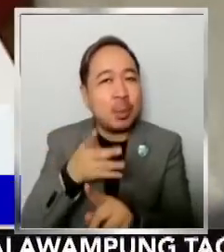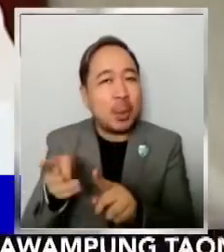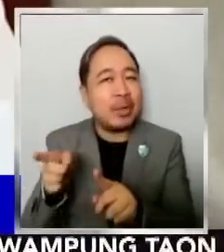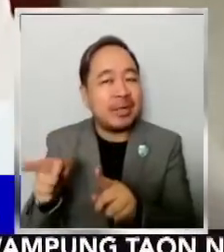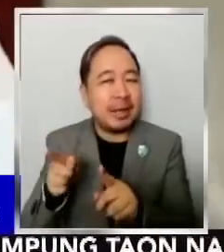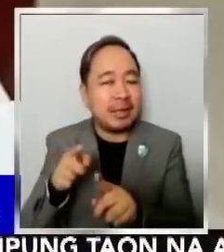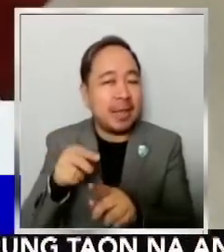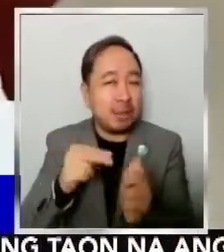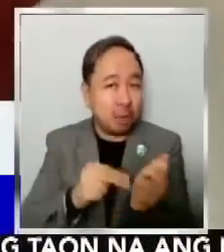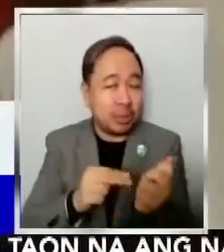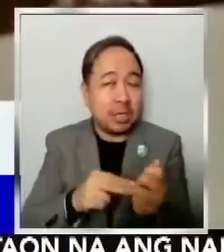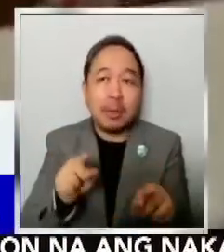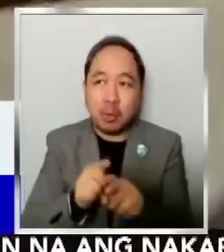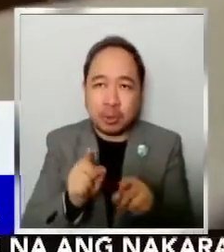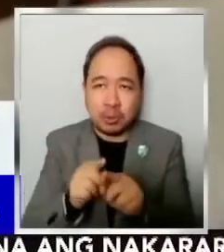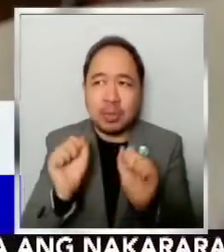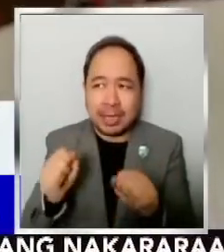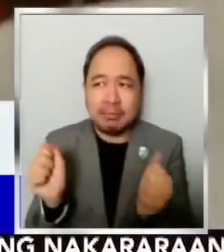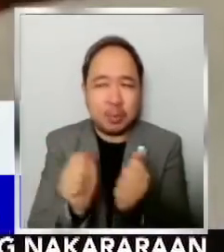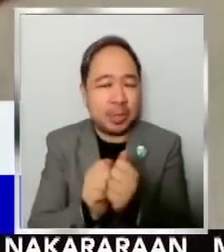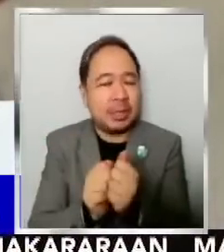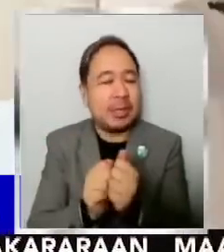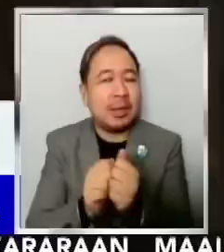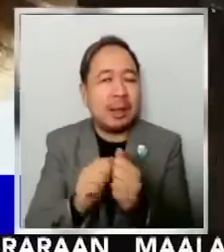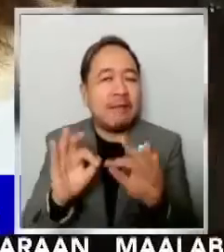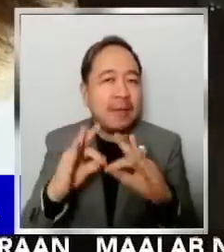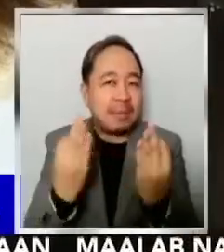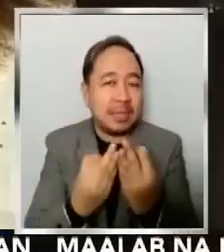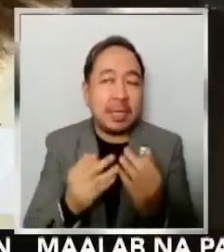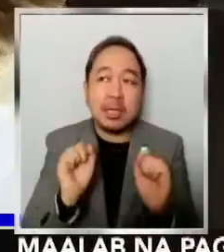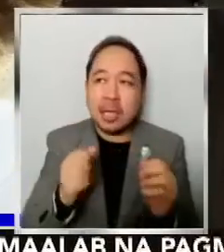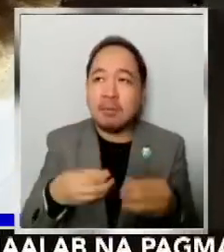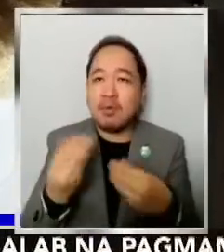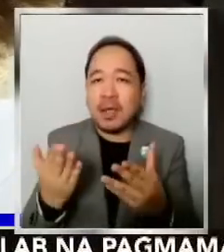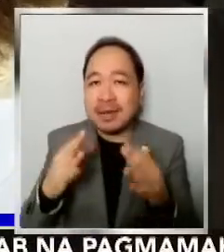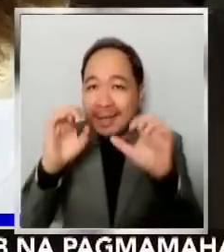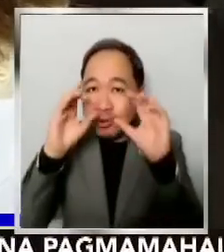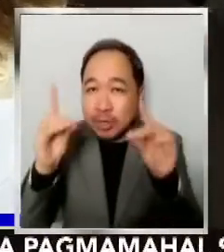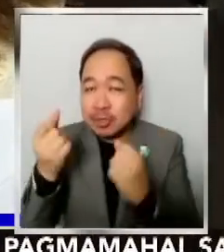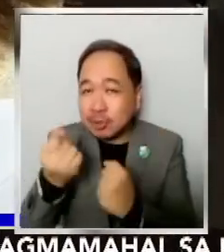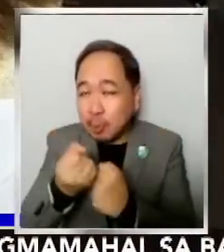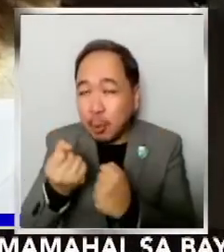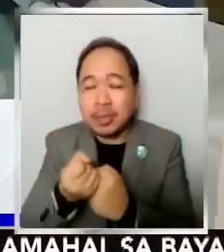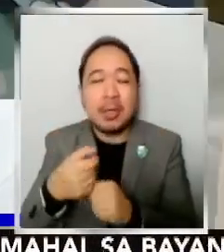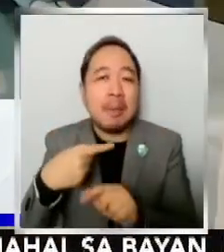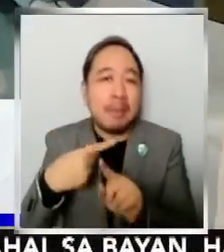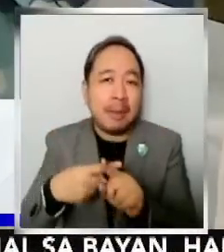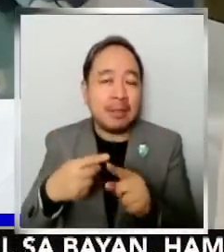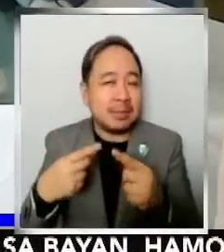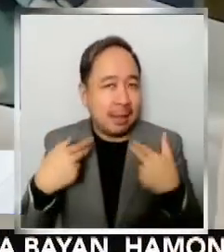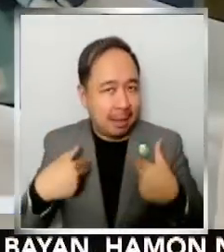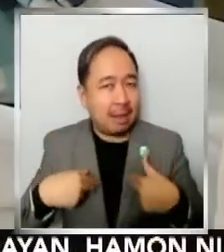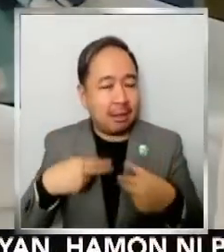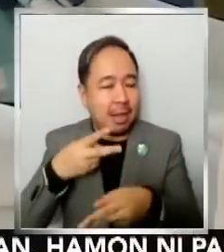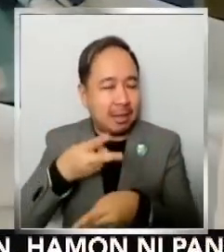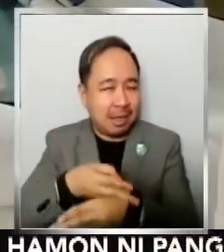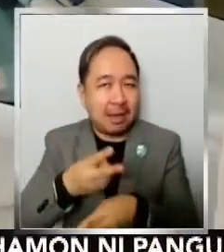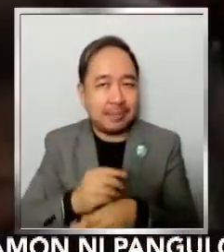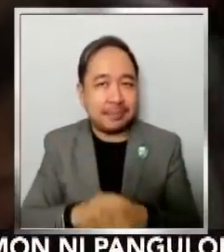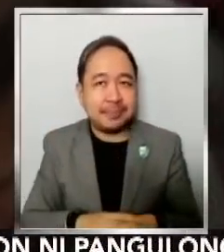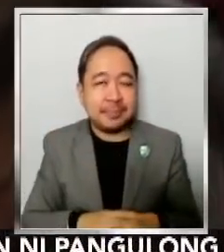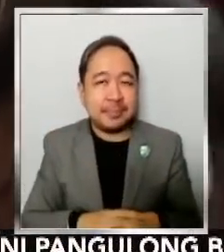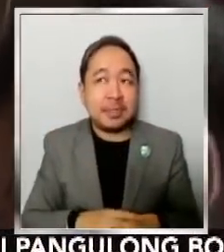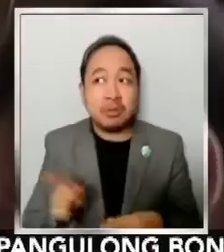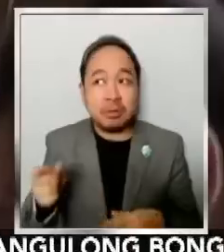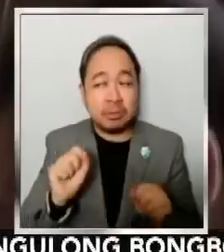instant integration into our education system. We offer them healthcare immediately. Ayun nga, madadala ko rin yung family ko doon. At paano ang trabaho